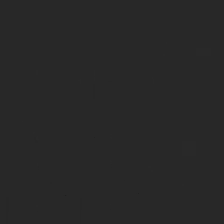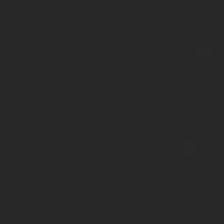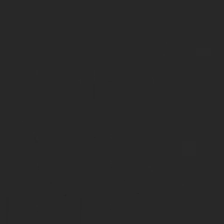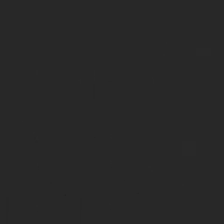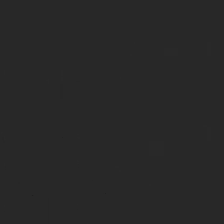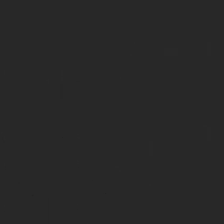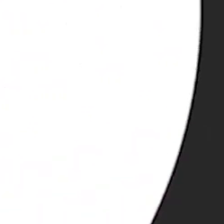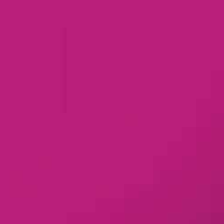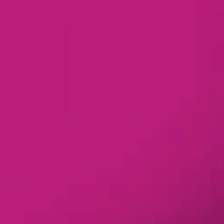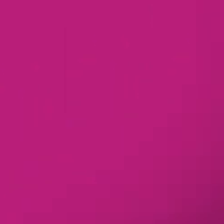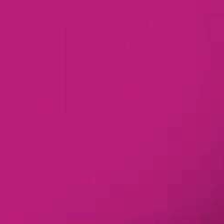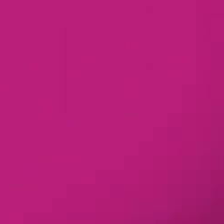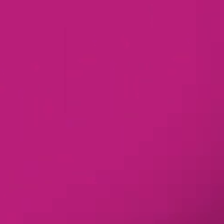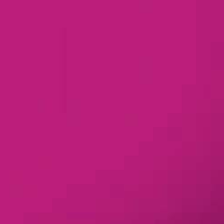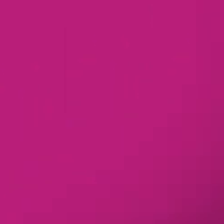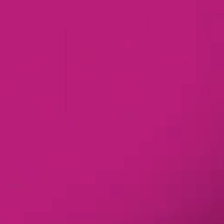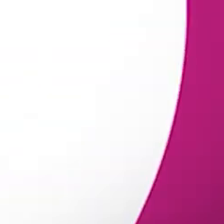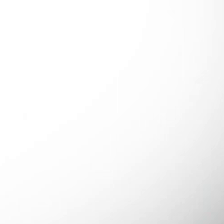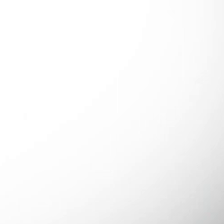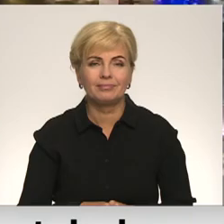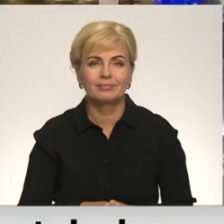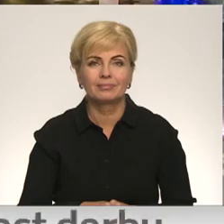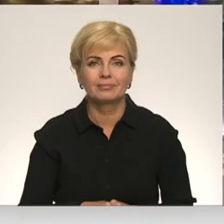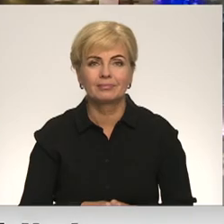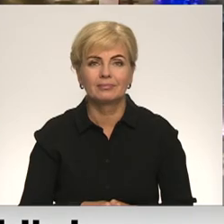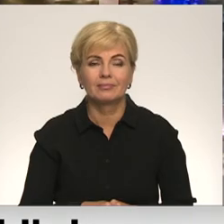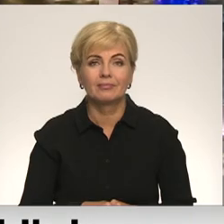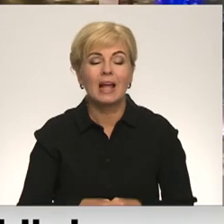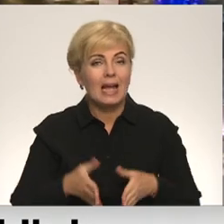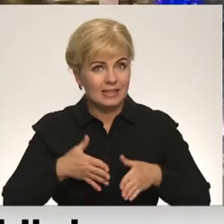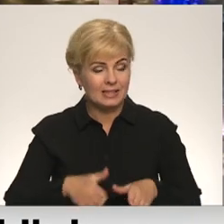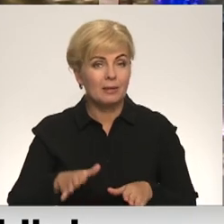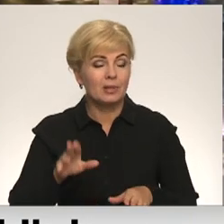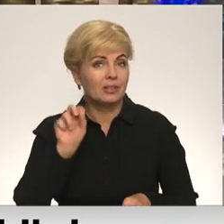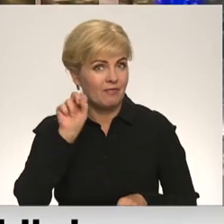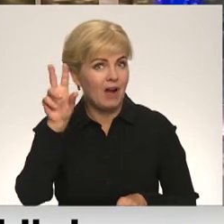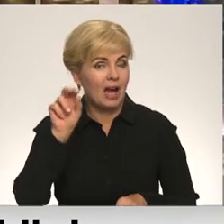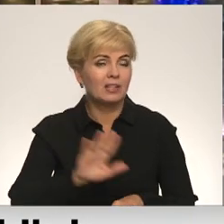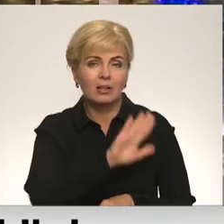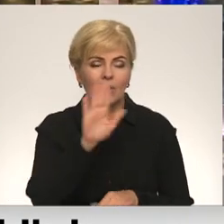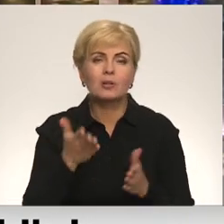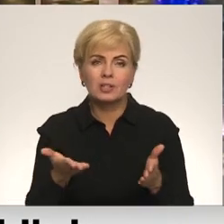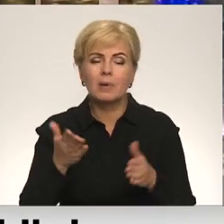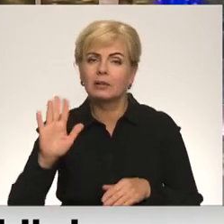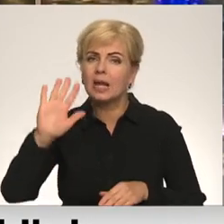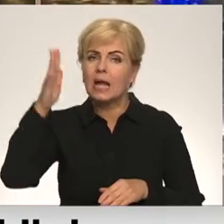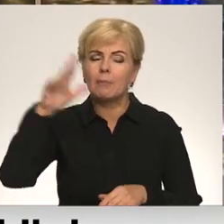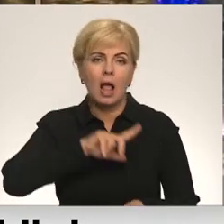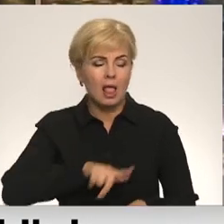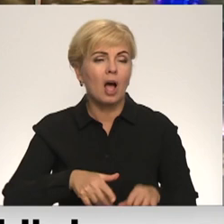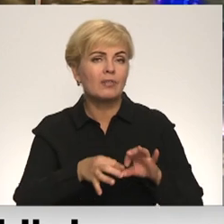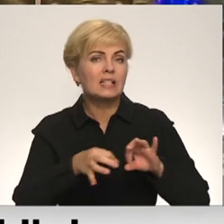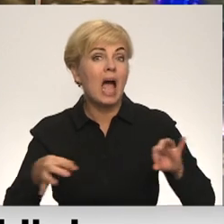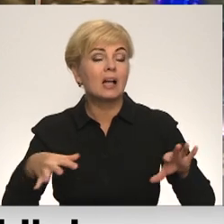Re, viss ēters ir te! Dzimis zvaigznes dienās spilgti iemirdzējies Latvijas